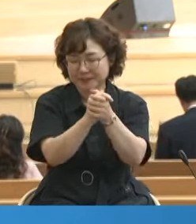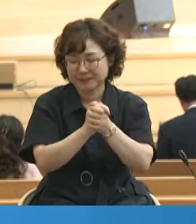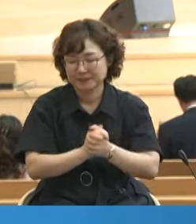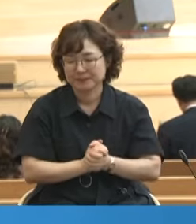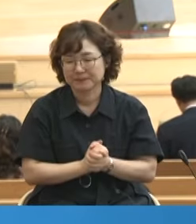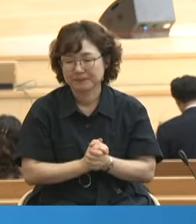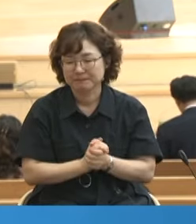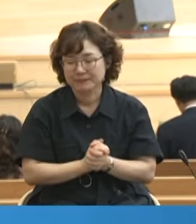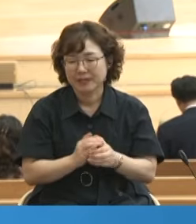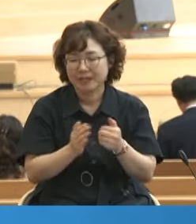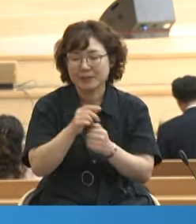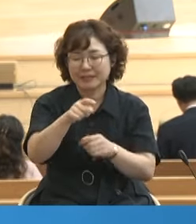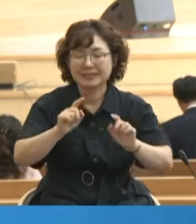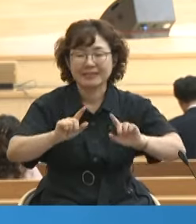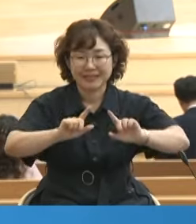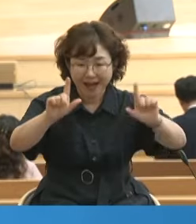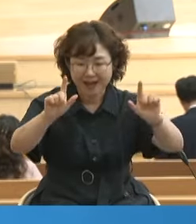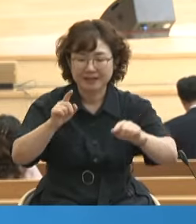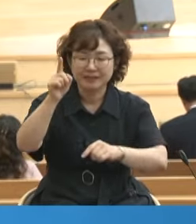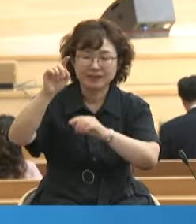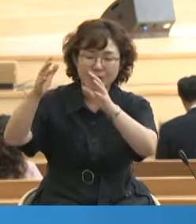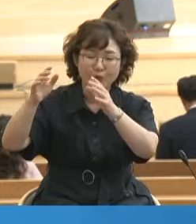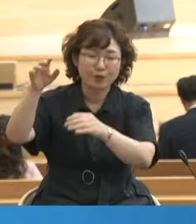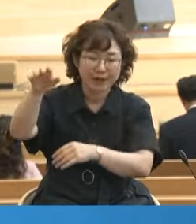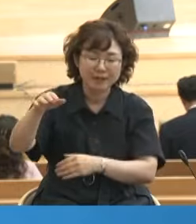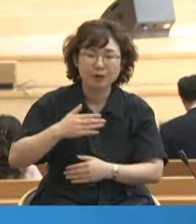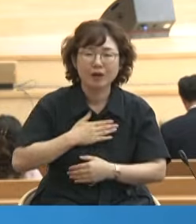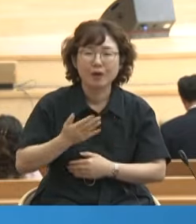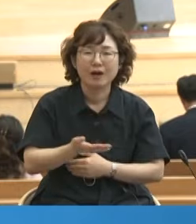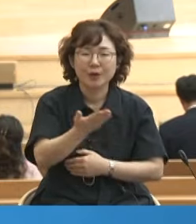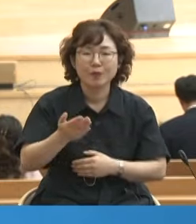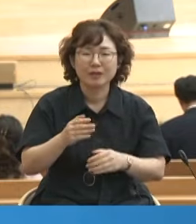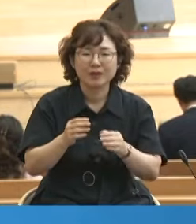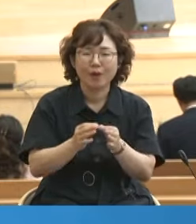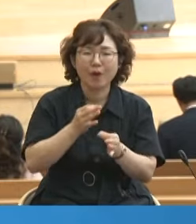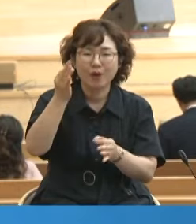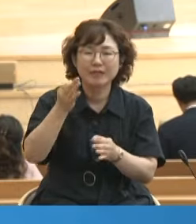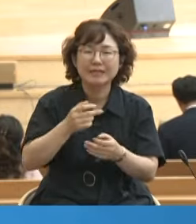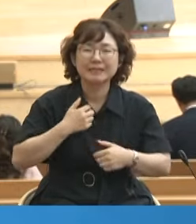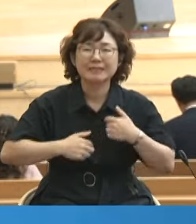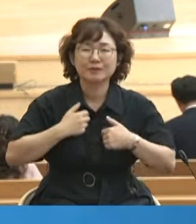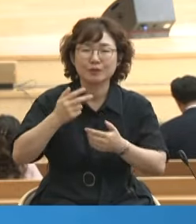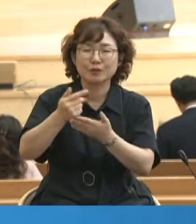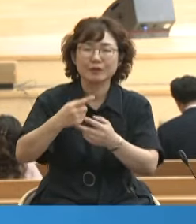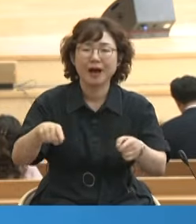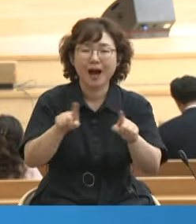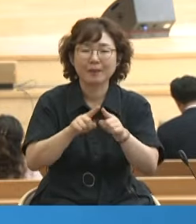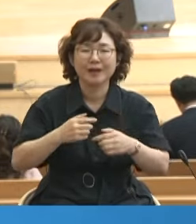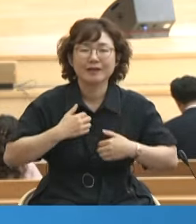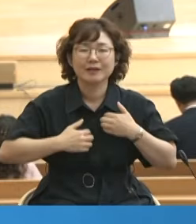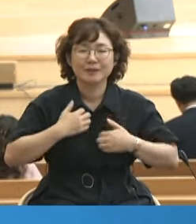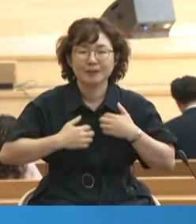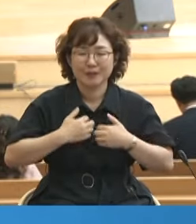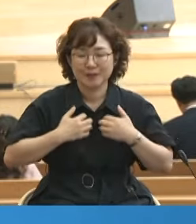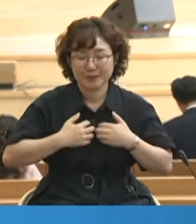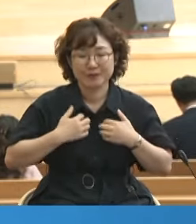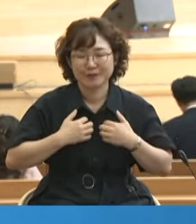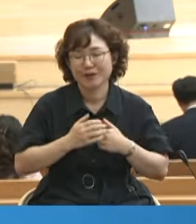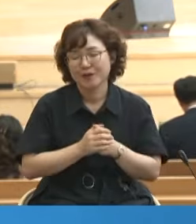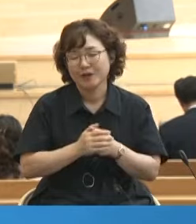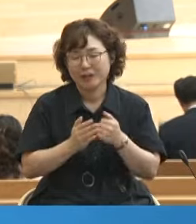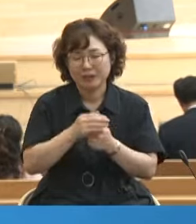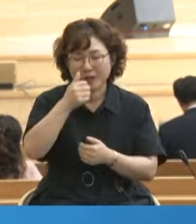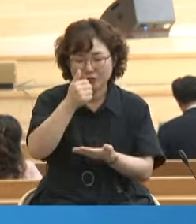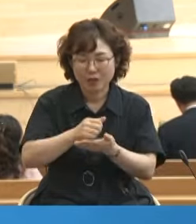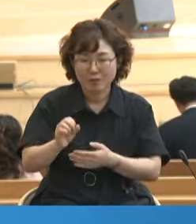아멘. 그래서 그날의 천국에서 우리는 영원한 기쁨을 주님과 함께 누리는 거예요. 또한 죄로 말미암은